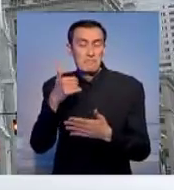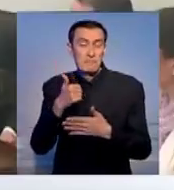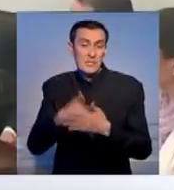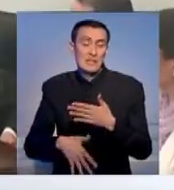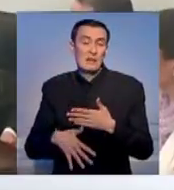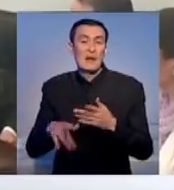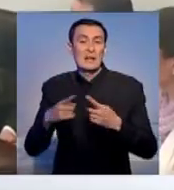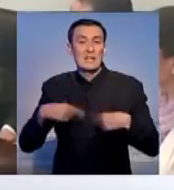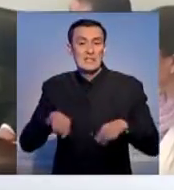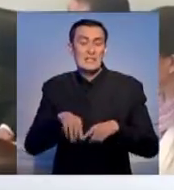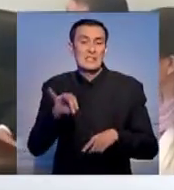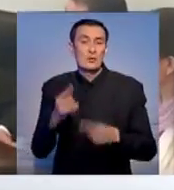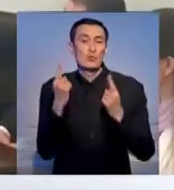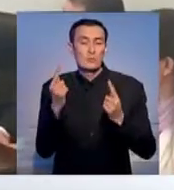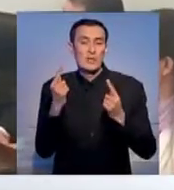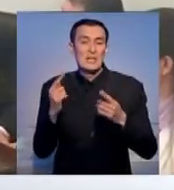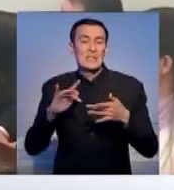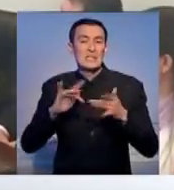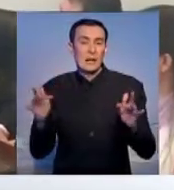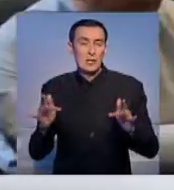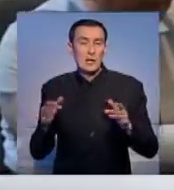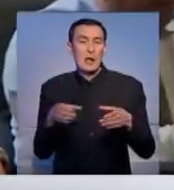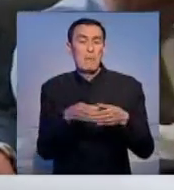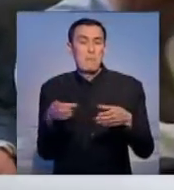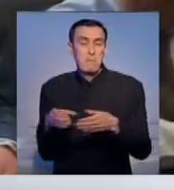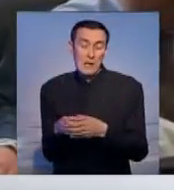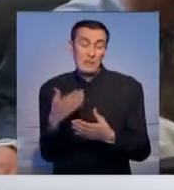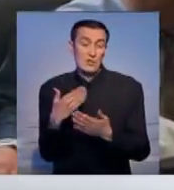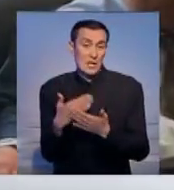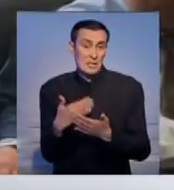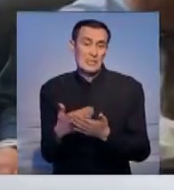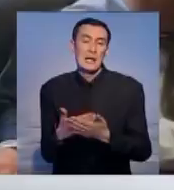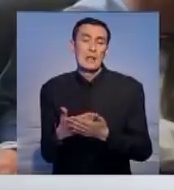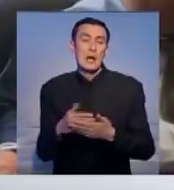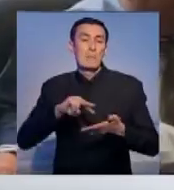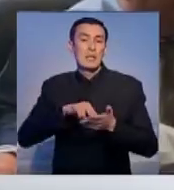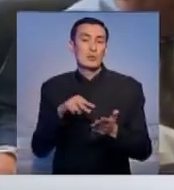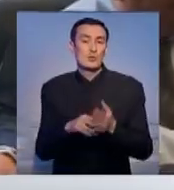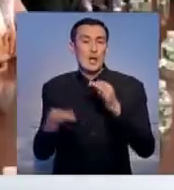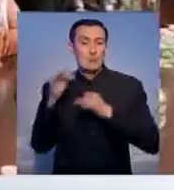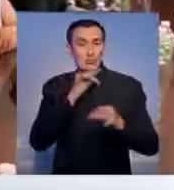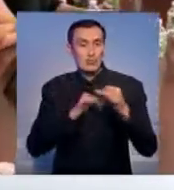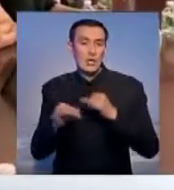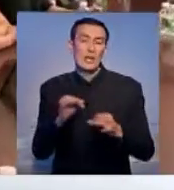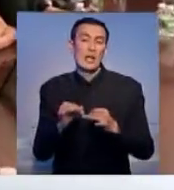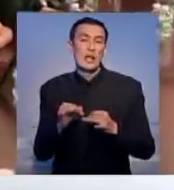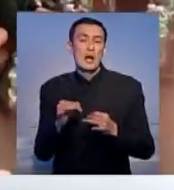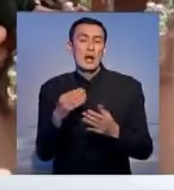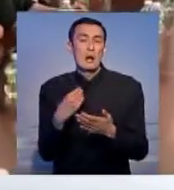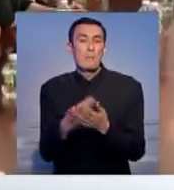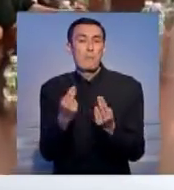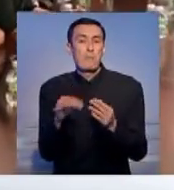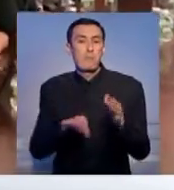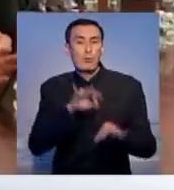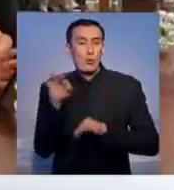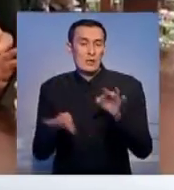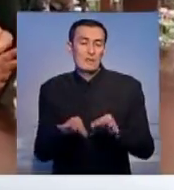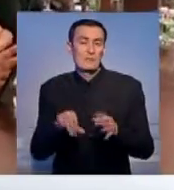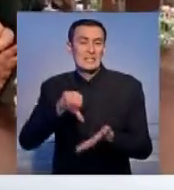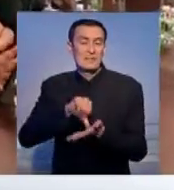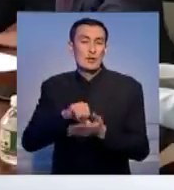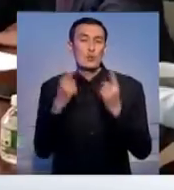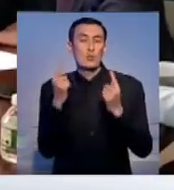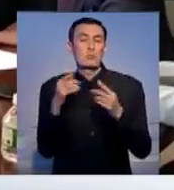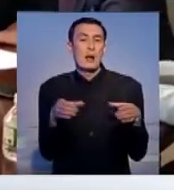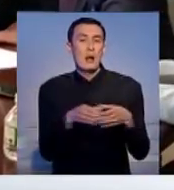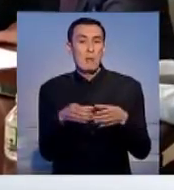международных организаций и ведущих IT-компаний. Вот, в частности, планируется обсуждение инвестпроектов с представителями